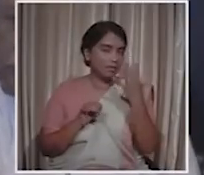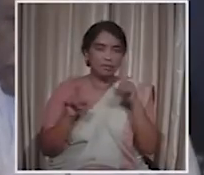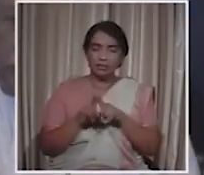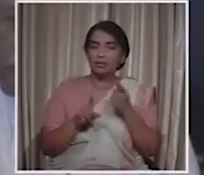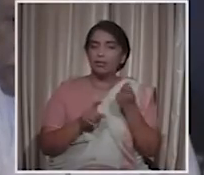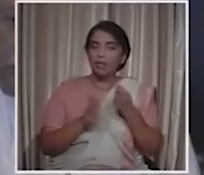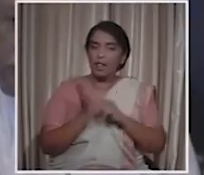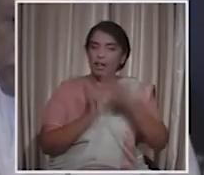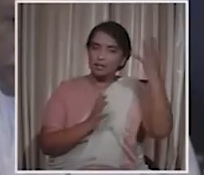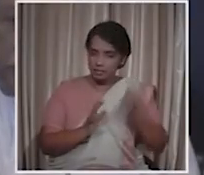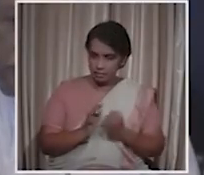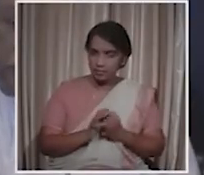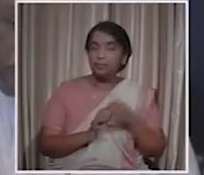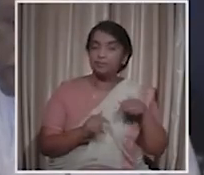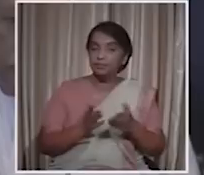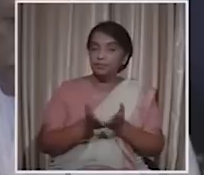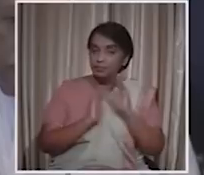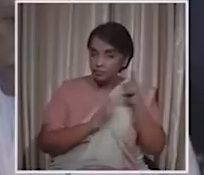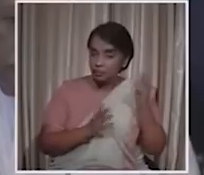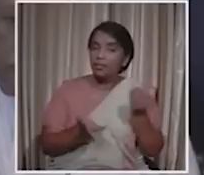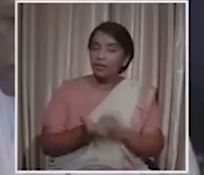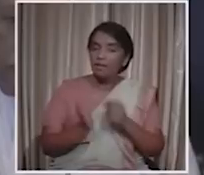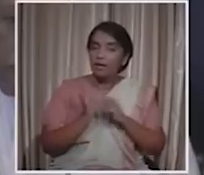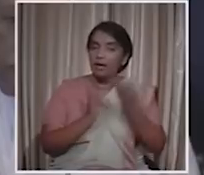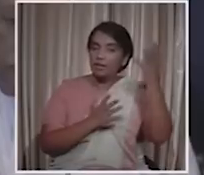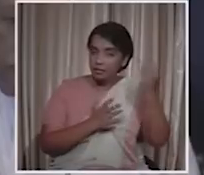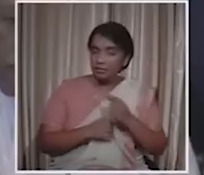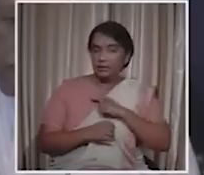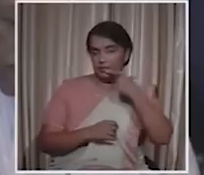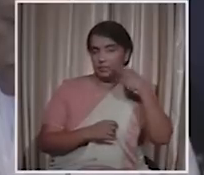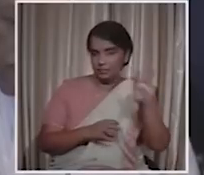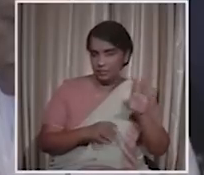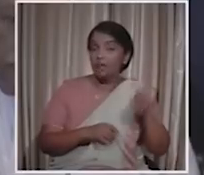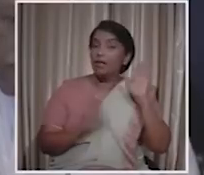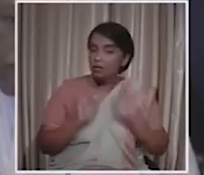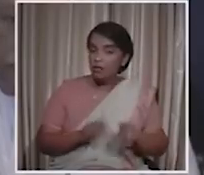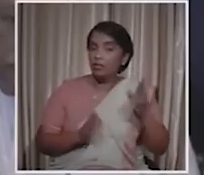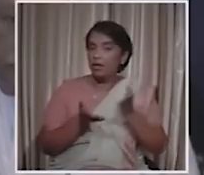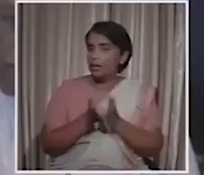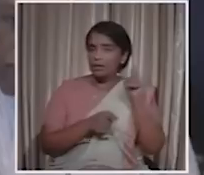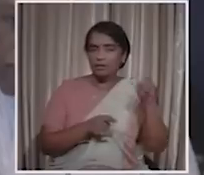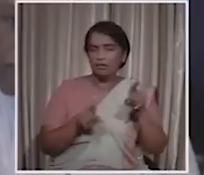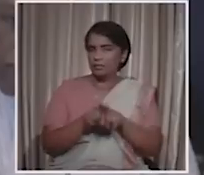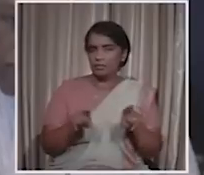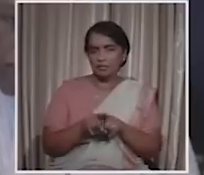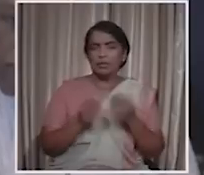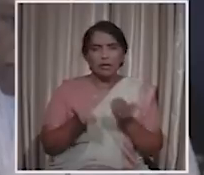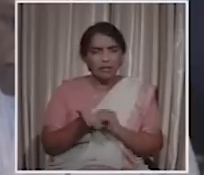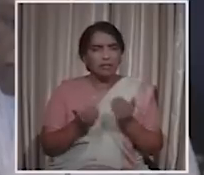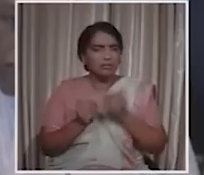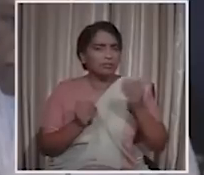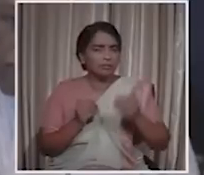මුදලක් ණයට අරන් තියෙනවා. අපි ඉන්දියාවෙන් තවත් ණය ආධාර ඉල්ලුම් කර තිබෙනවා. හැබැයි ඉන්දියාවටත් මේ ආකාරයට දිගින්